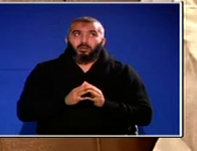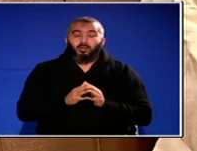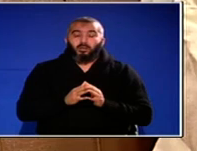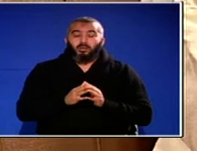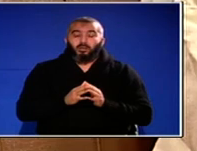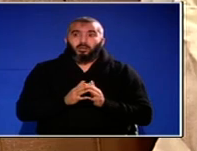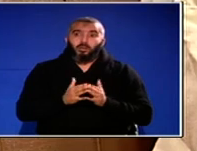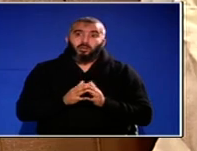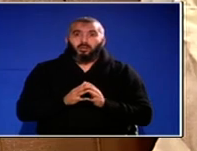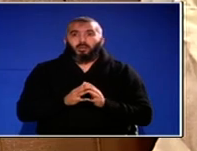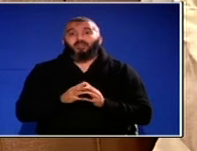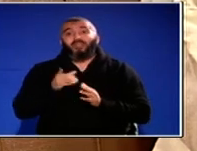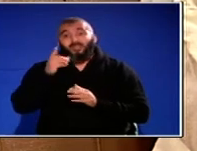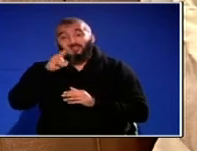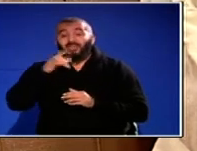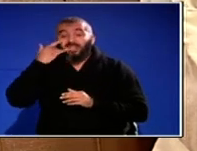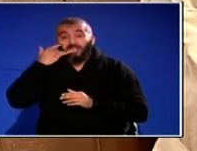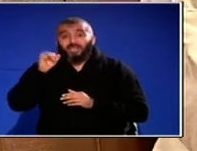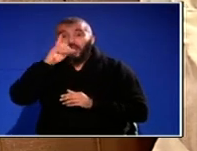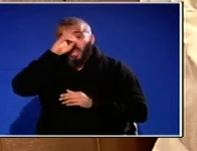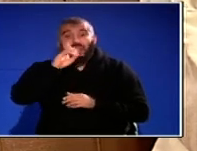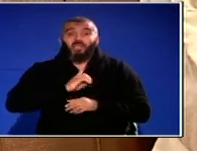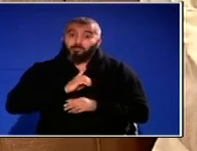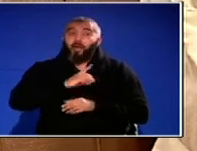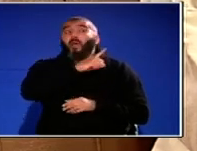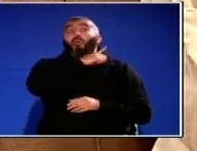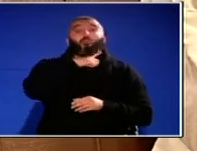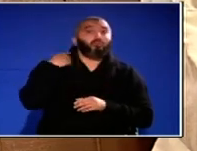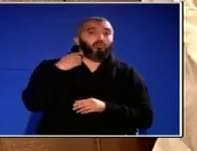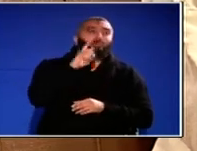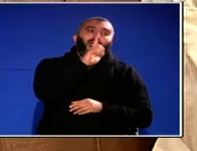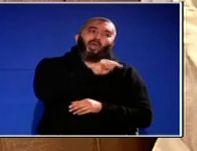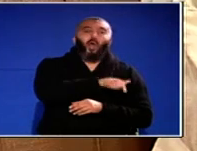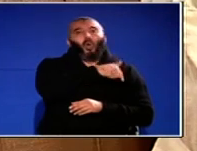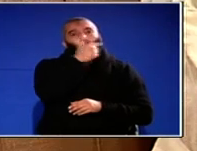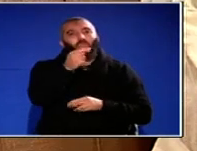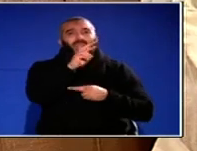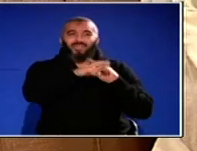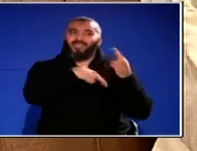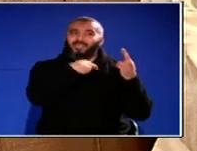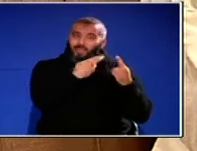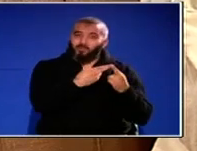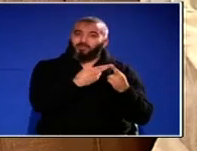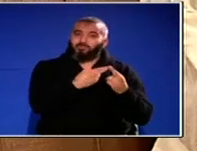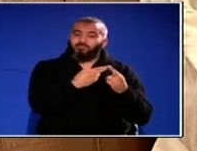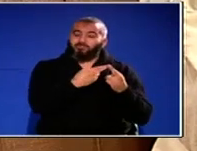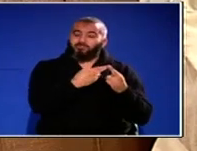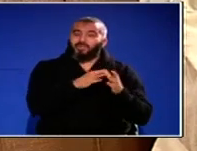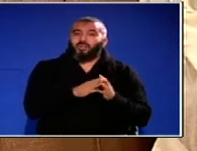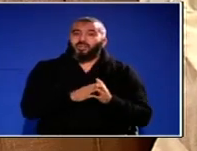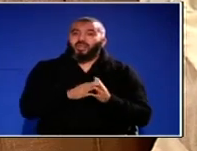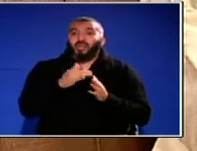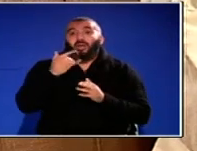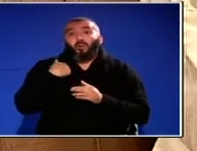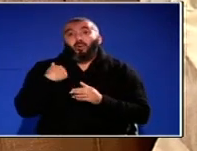وبالتالي فان قتل العمدي فيه امر اخر. لست هل هذا المحل مكان بيانه أم ليس مكان